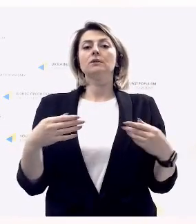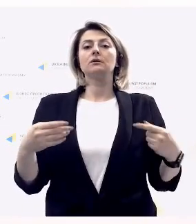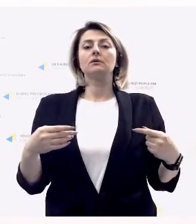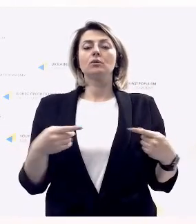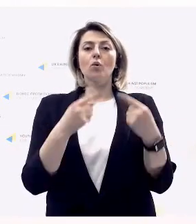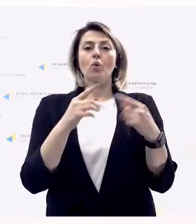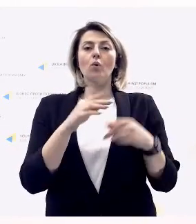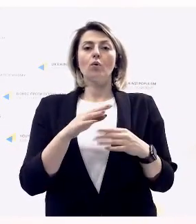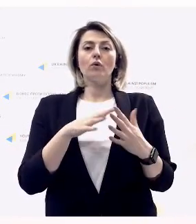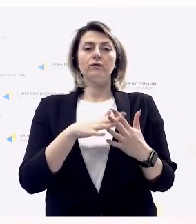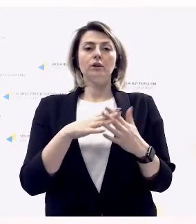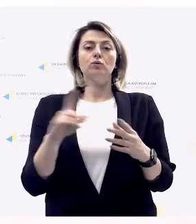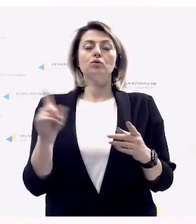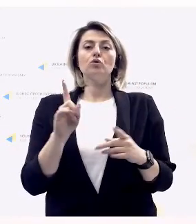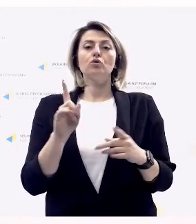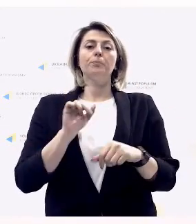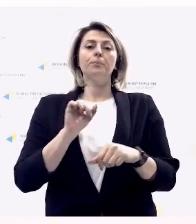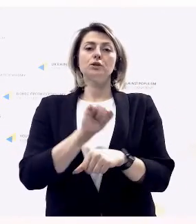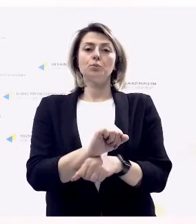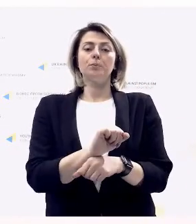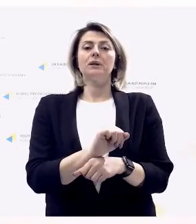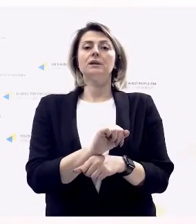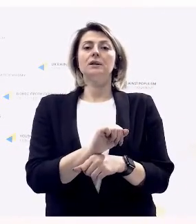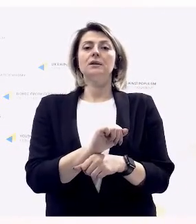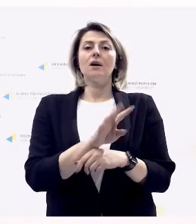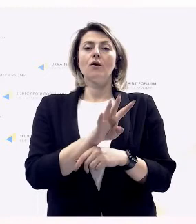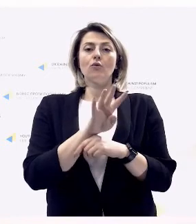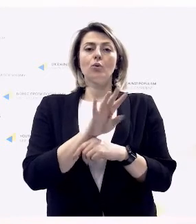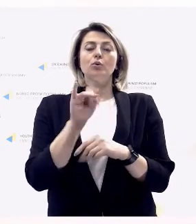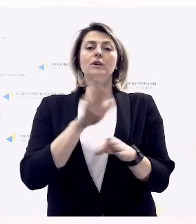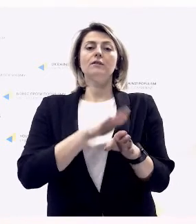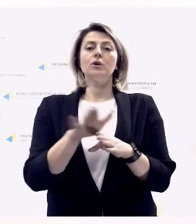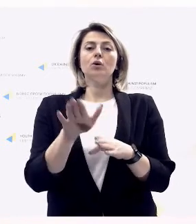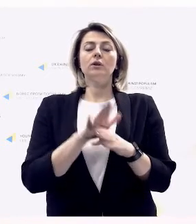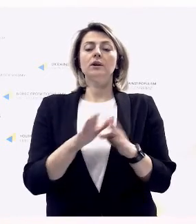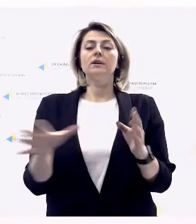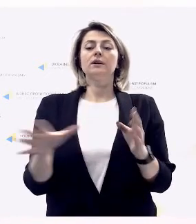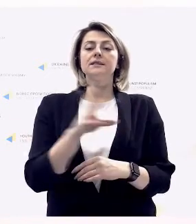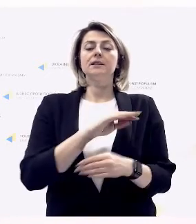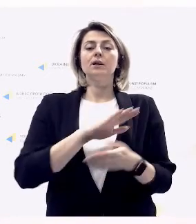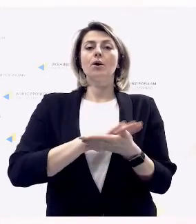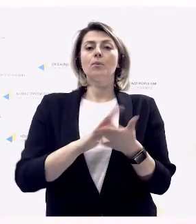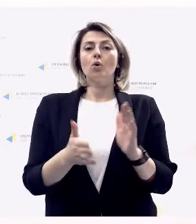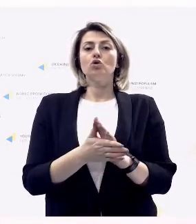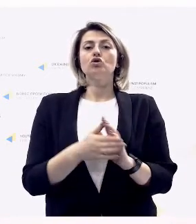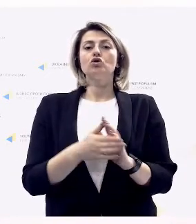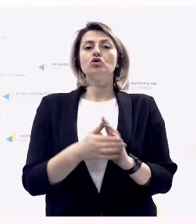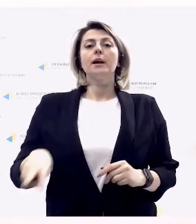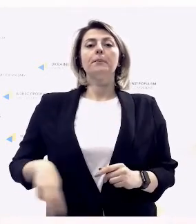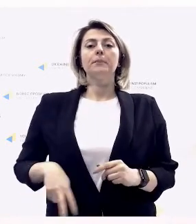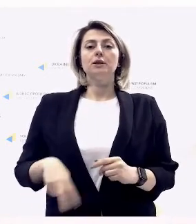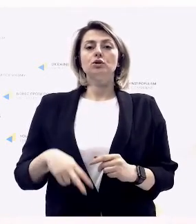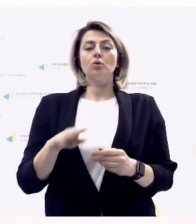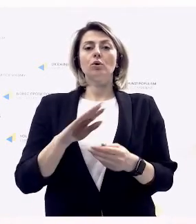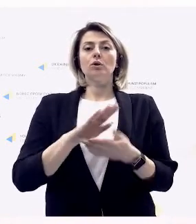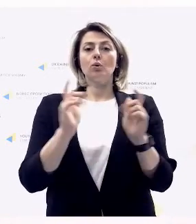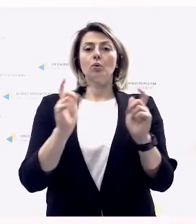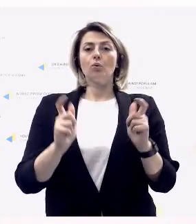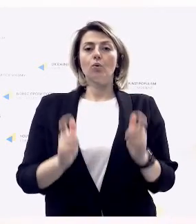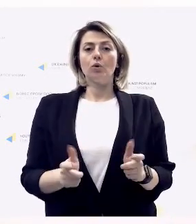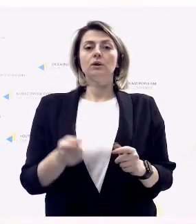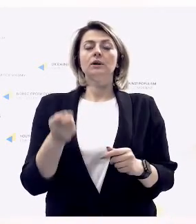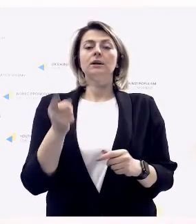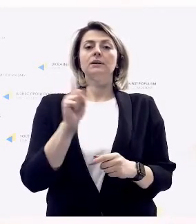для щодо призупинення вогню і виконання всіх положень Мінської угоди, навіть